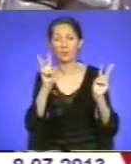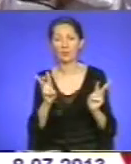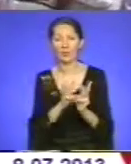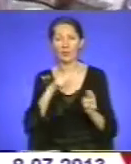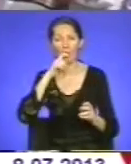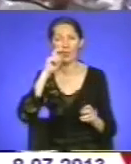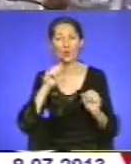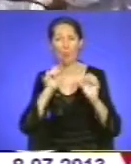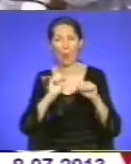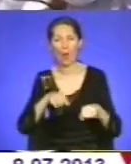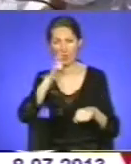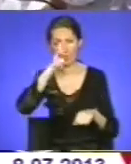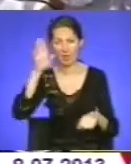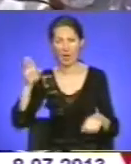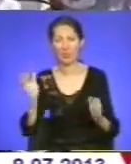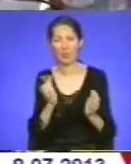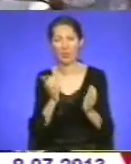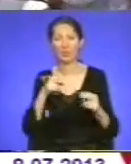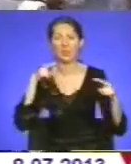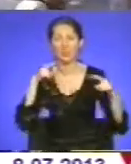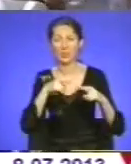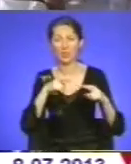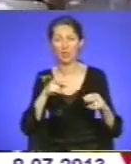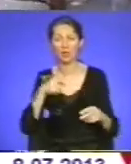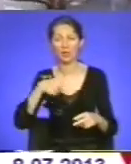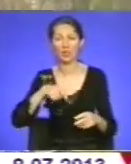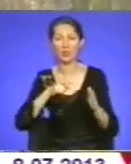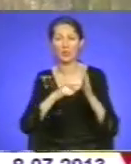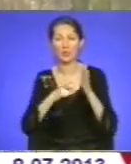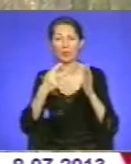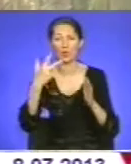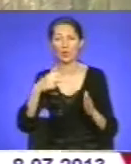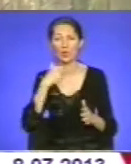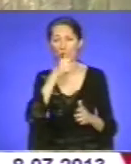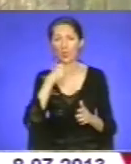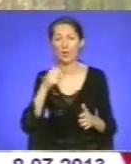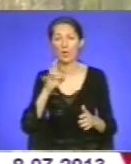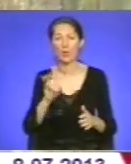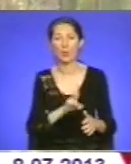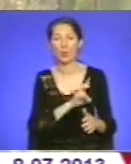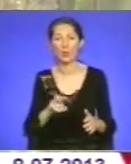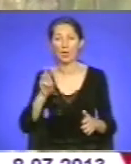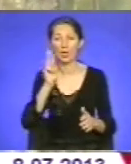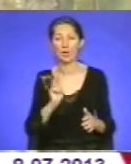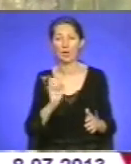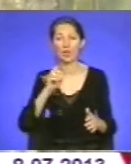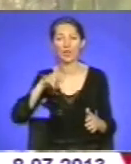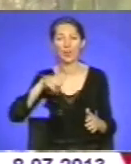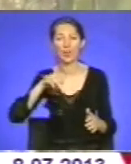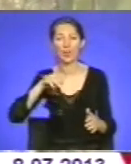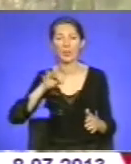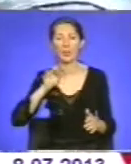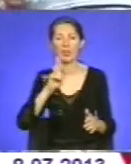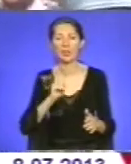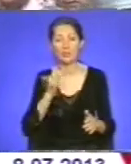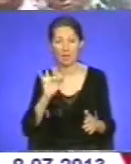православ'я. Збереглись свідчення, що у 1730 році митрополит Афанасій Шептицький визнав сльози на